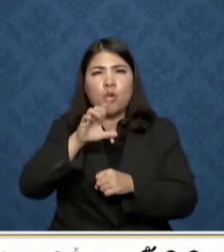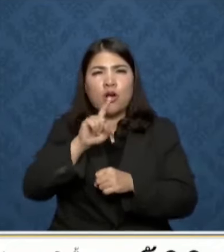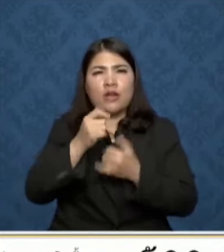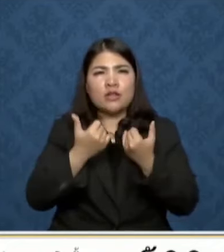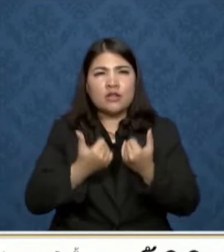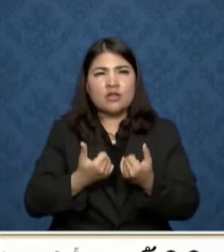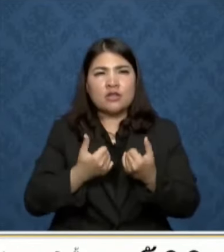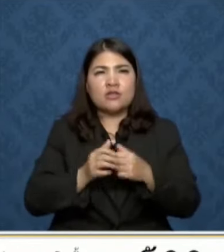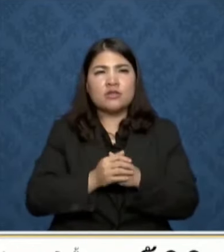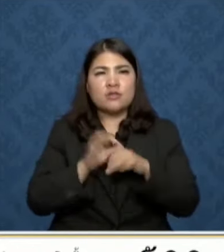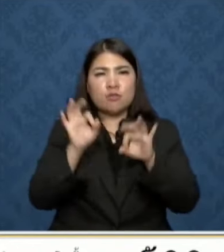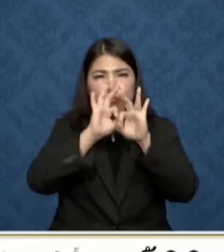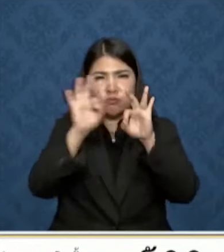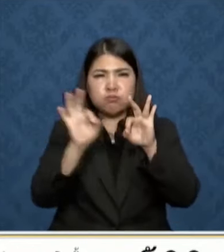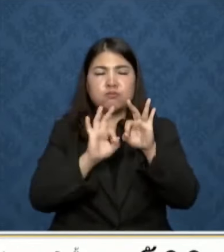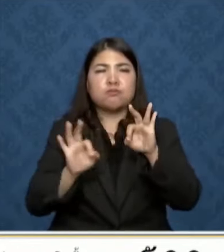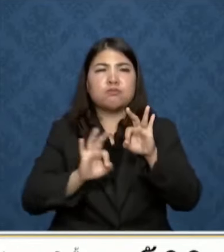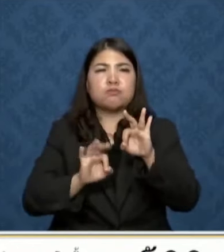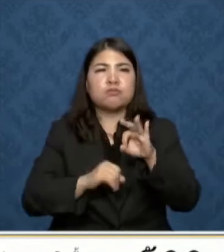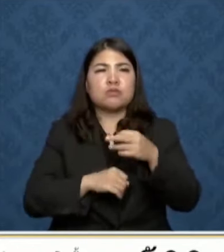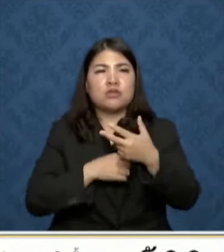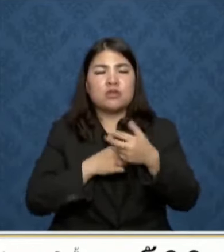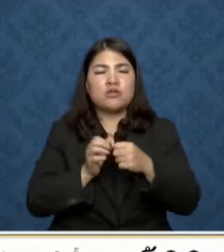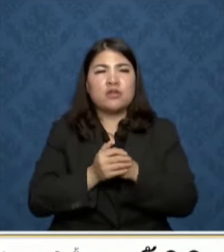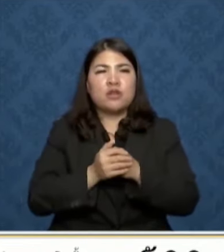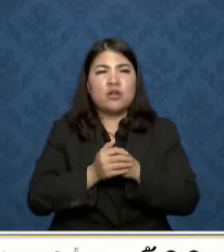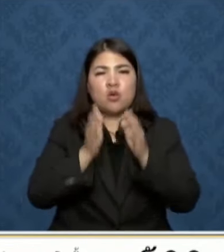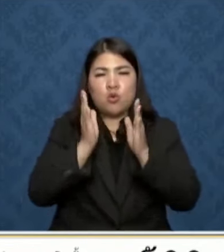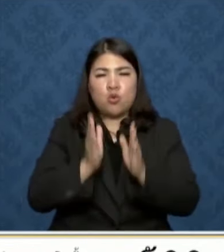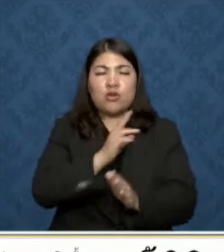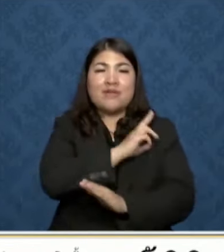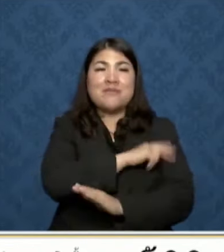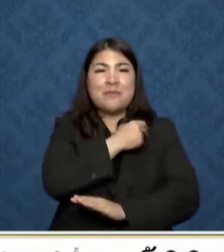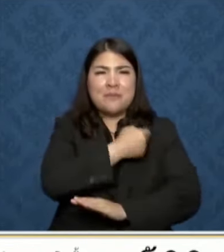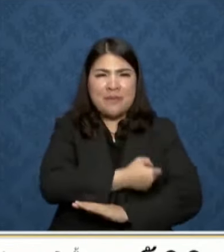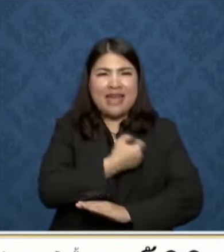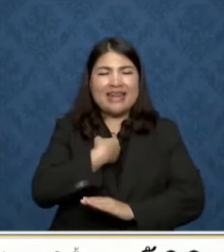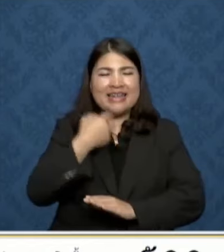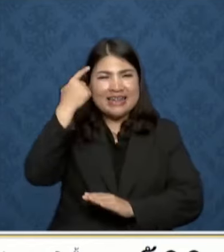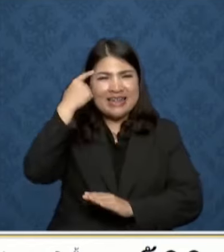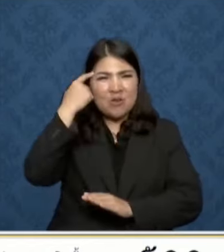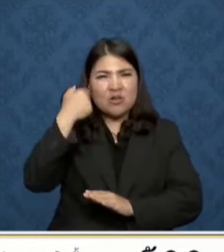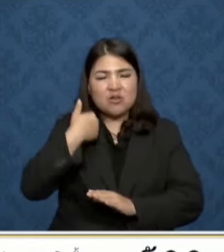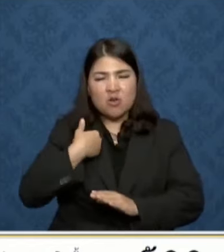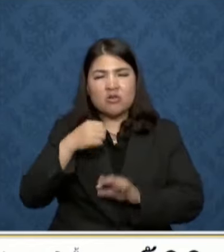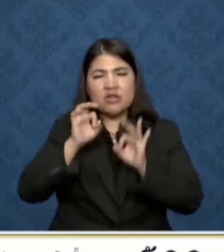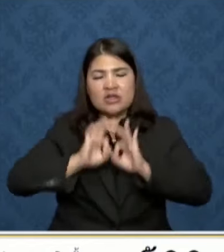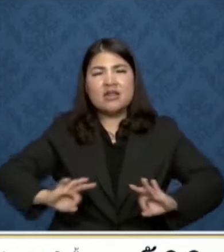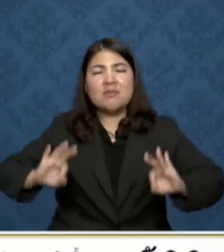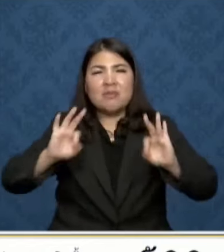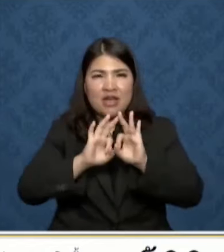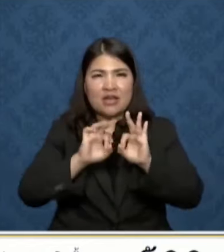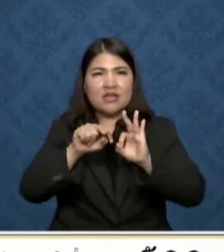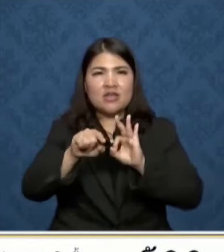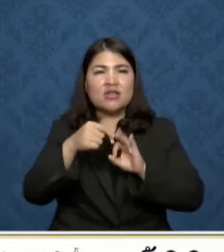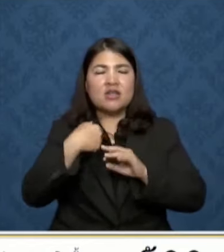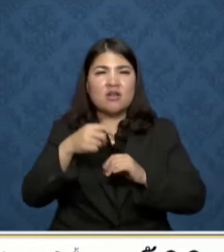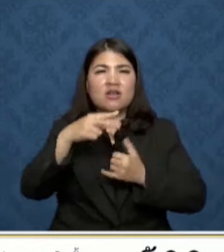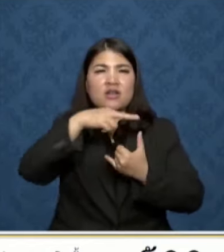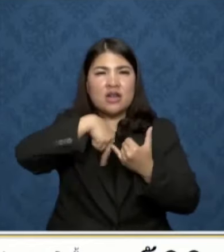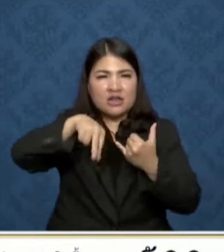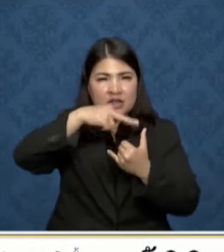ี้อยู่ใน 3 วทดแกเลยนะลองไปเปดดกได้นะครับแพทยผทำกตลัษาเห็ว่ายังมความจำเป็นต้รัษาตัวอยู่ในโงบาล